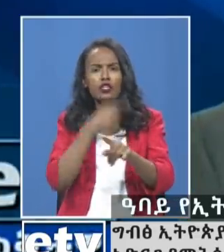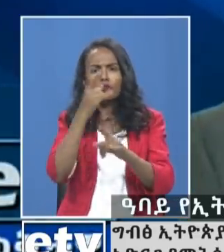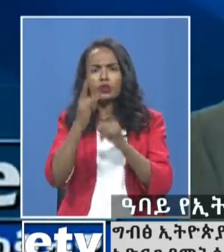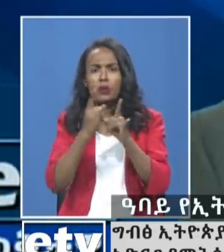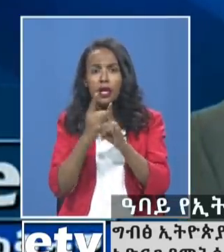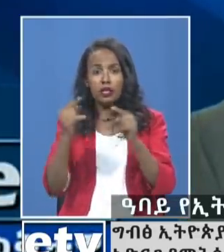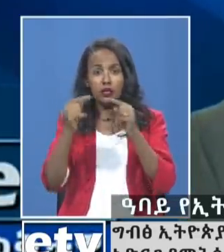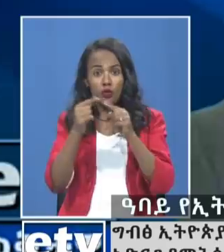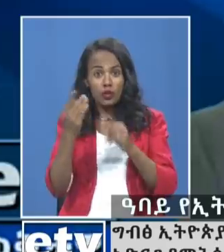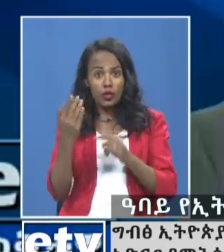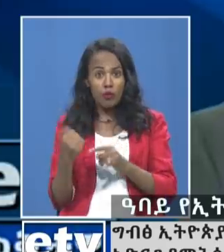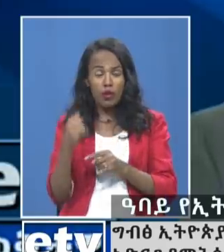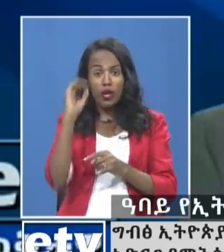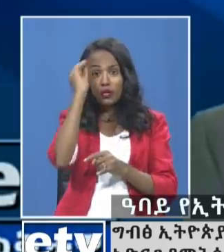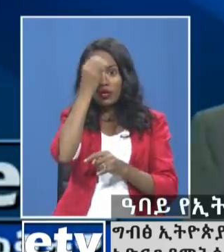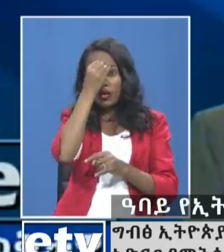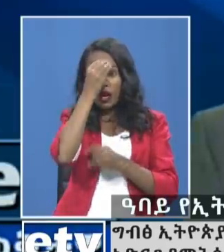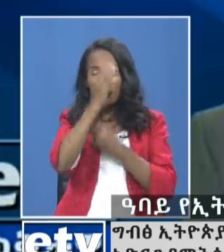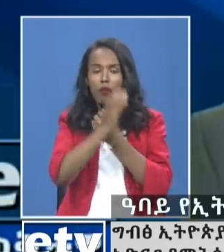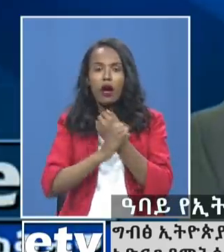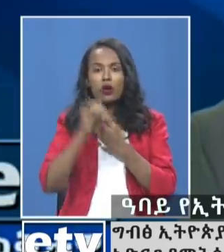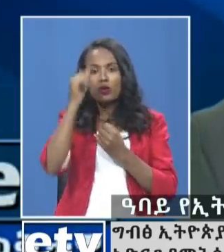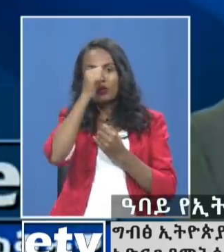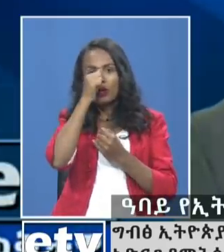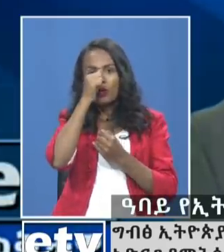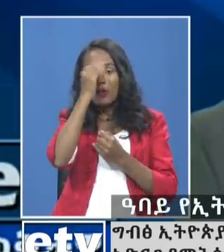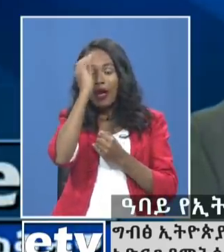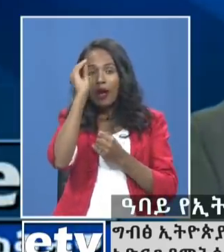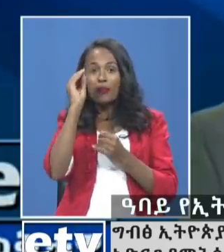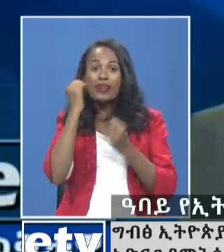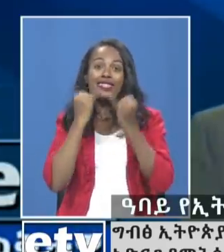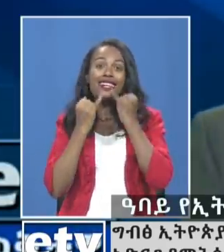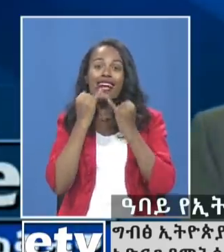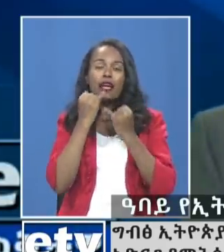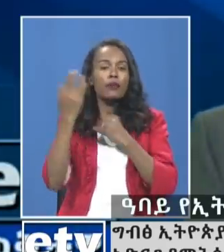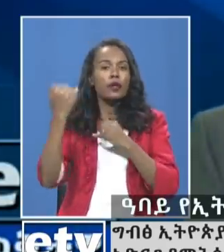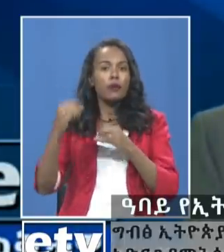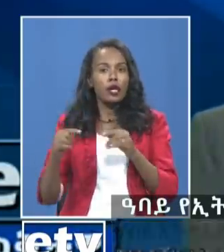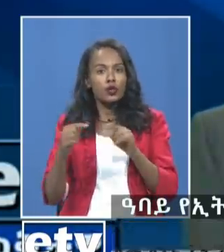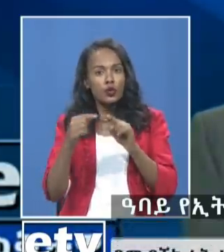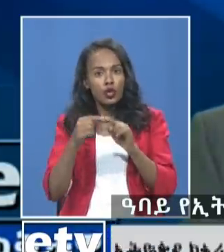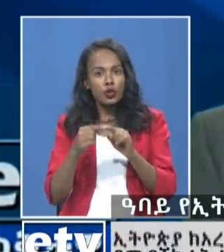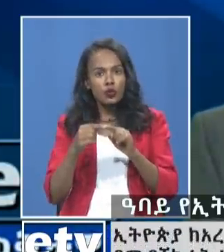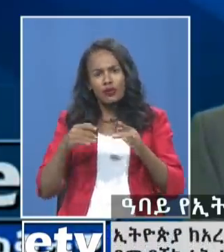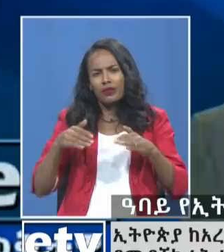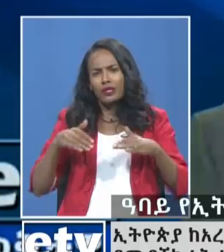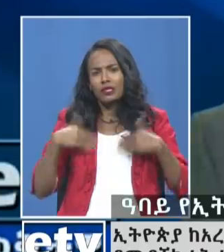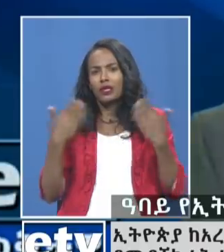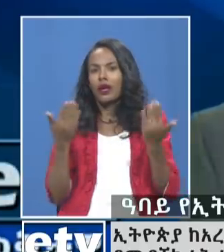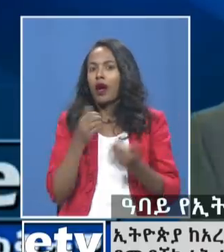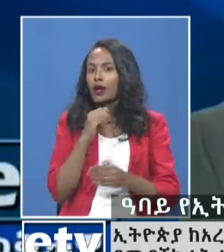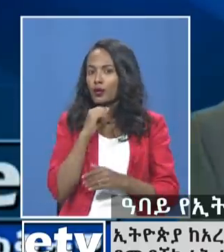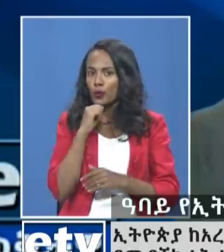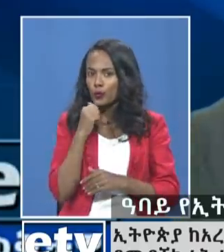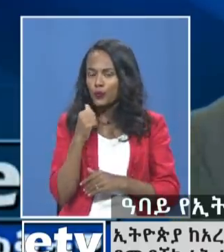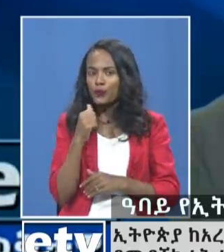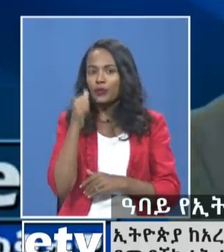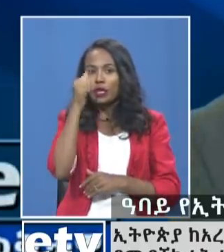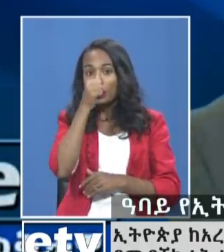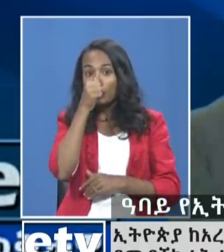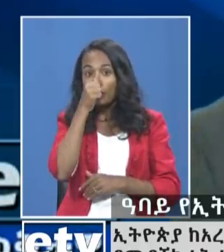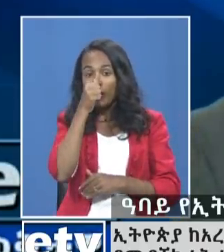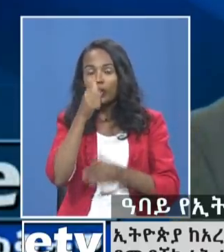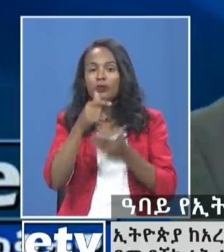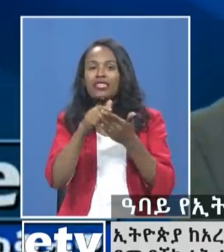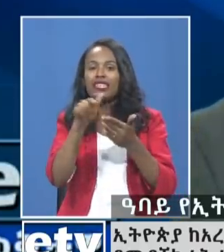ግንኙነት ነበራት። የአረብ ሀገሮች በኢትዮጵያና በእስራኤል በነበረው ግንኙነት ደስተኛ አይደሉም እና ኢትዮጵያንም